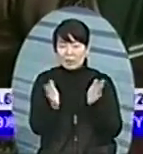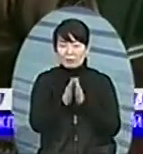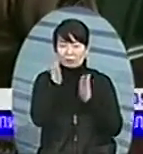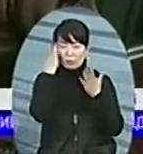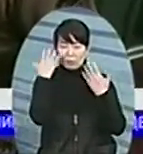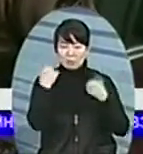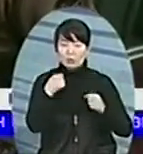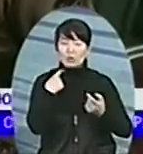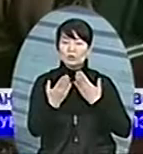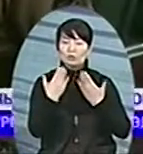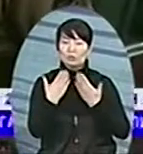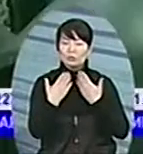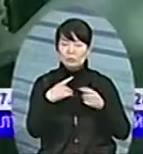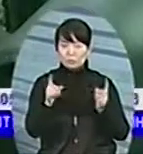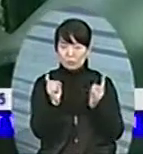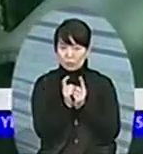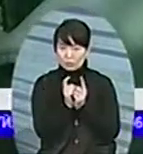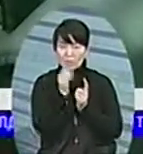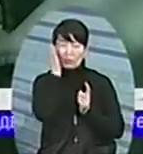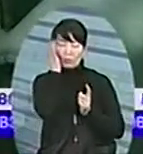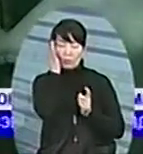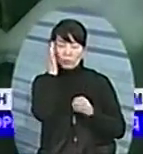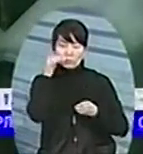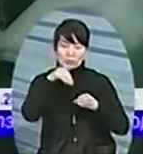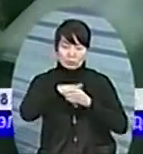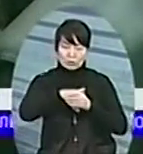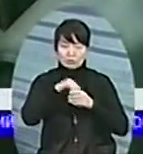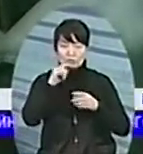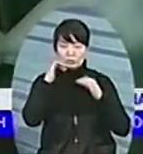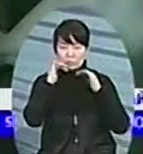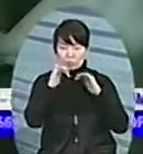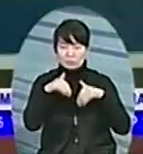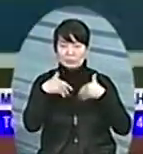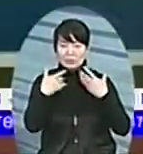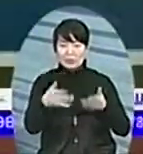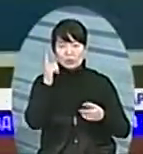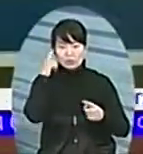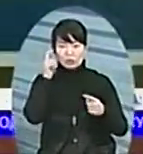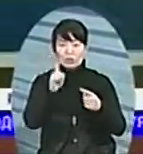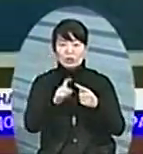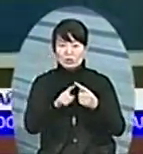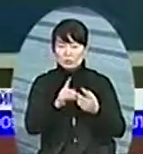зөвлөлт хуулцалтаар бодлогын төвшөнд зөвлөмж гаргах зорилготой юм байна.